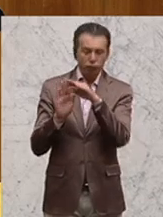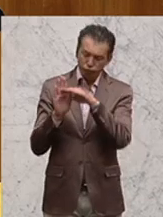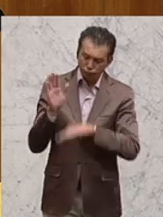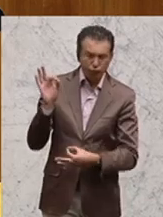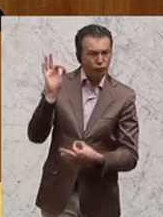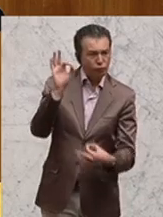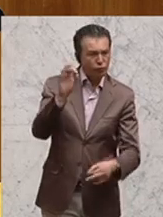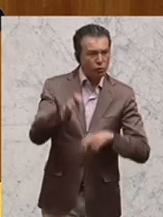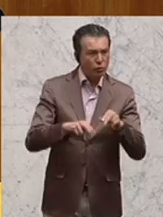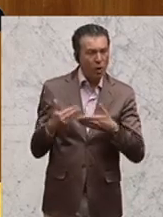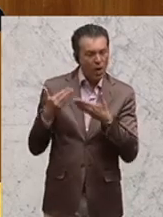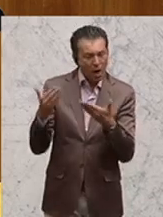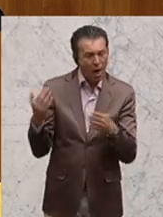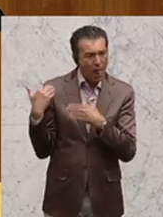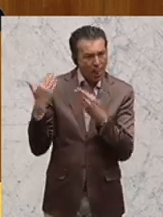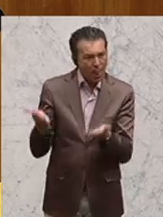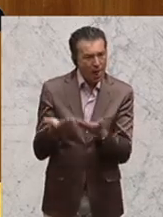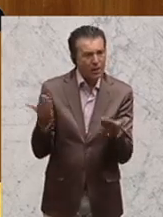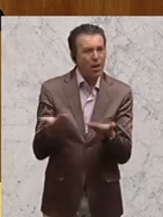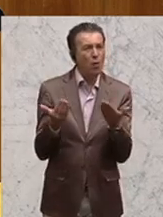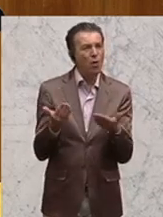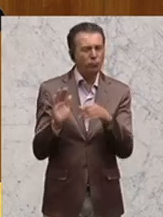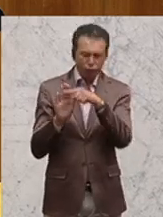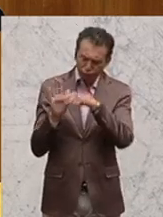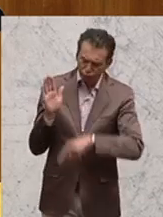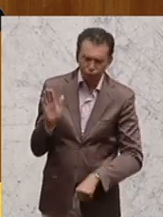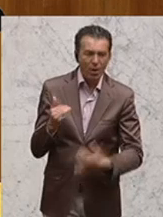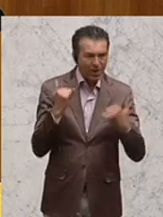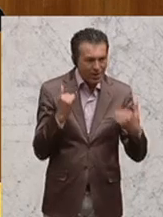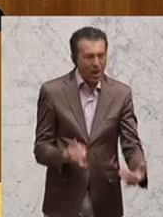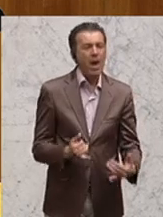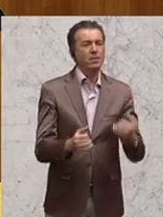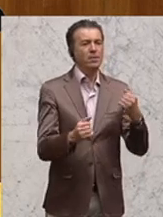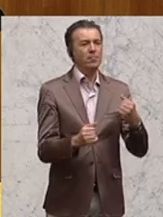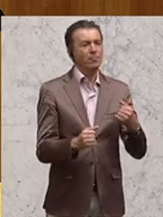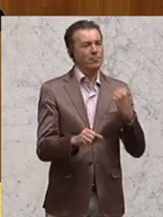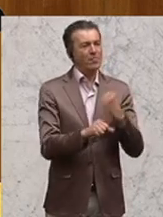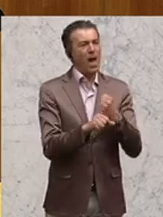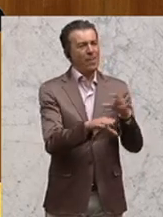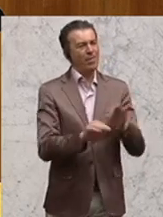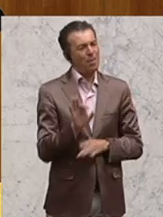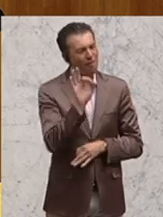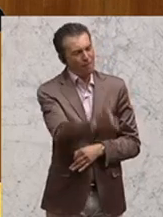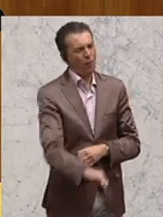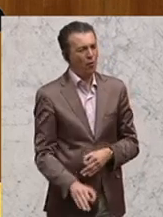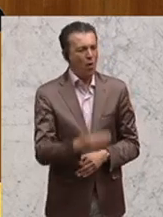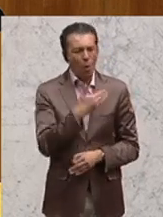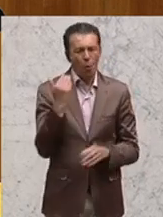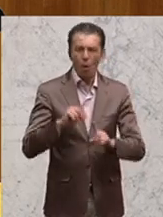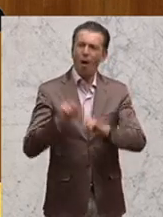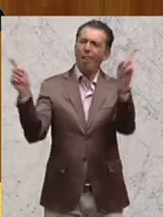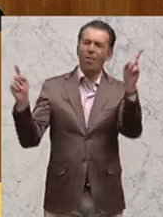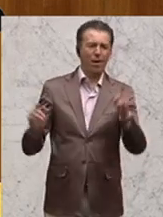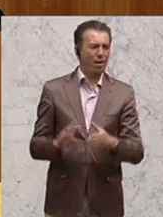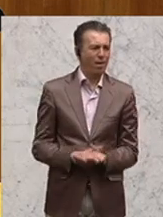von Steuererleichterungen und sonstigen Dingen aufzählen. Jetzt sind die Arbeitnehmerinnen und Arbeitnehmer dran und nicht irgendwelche